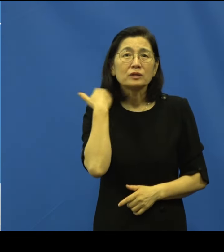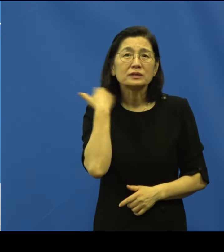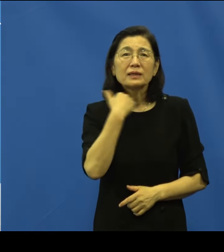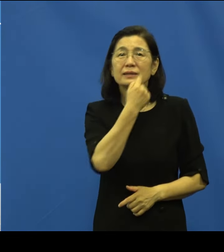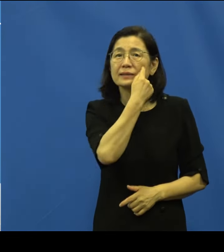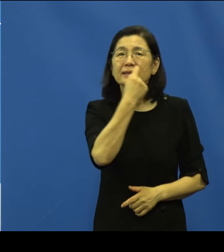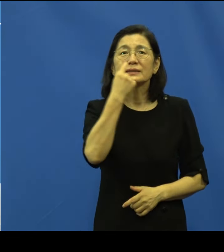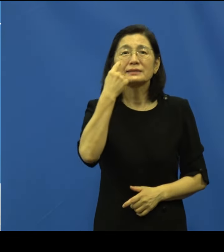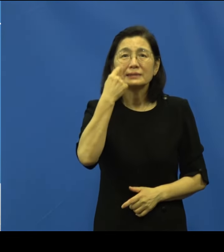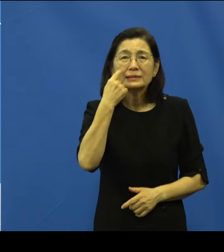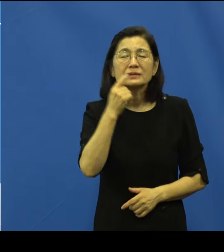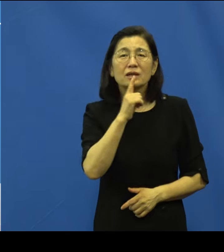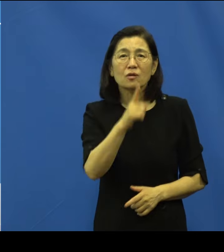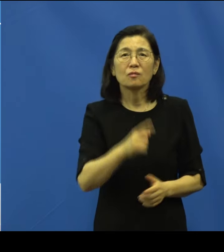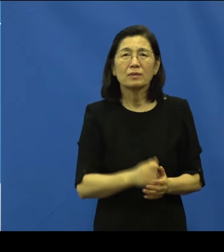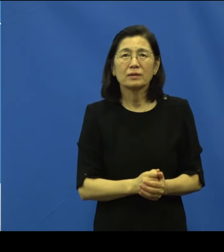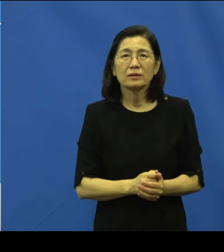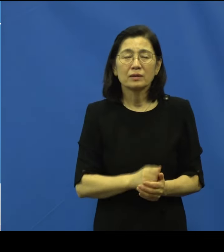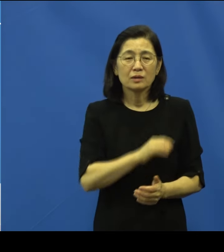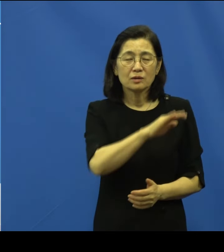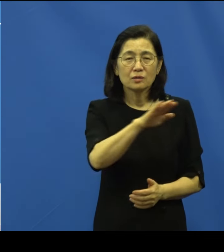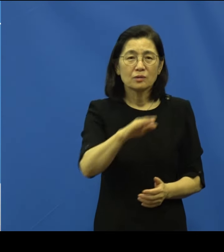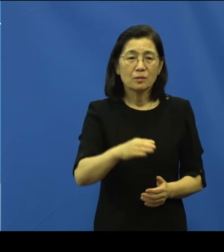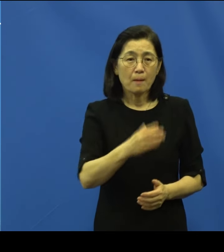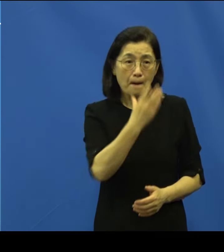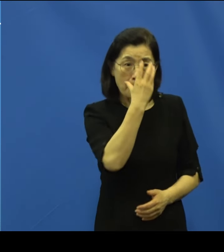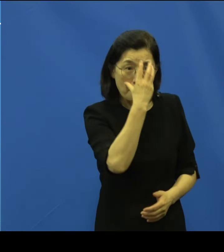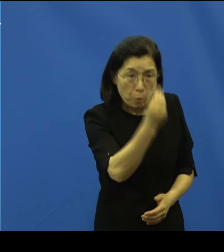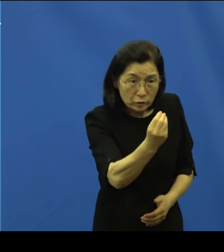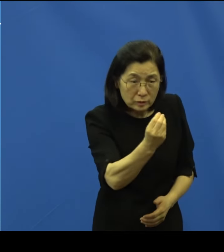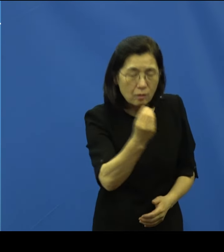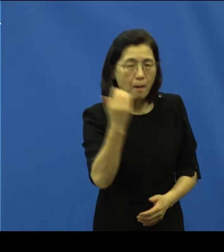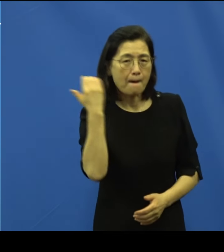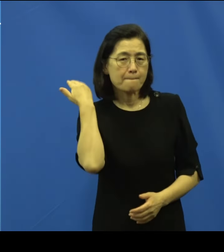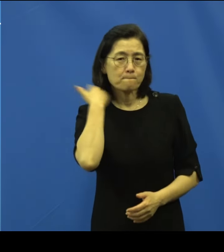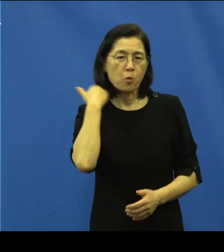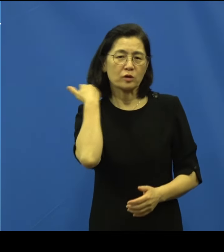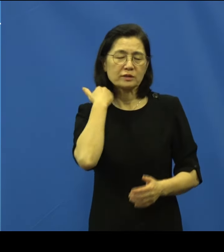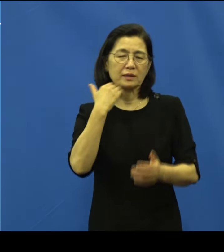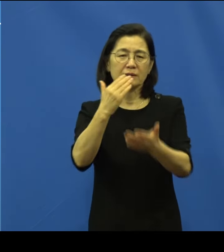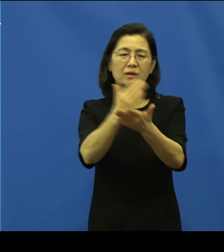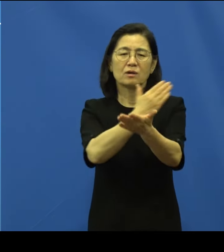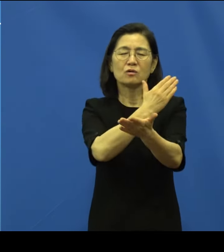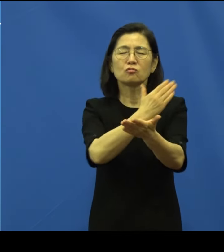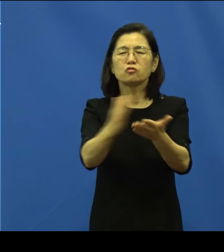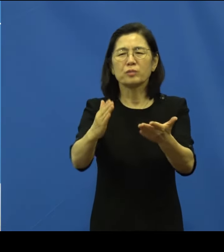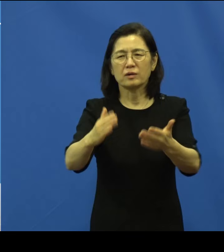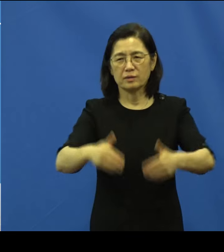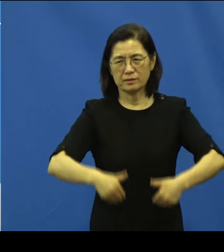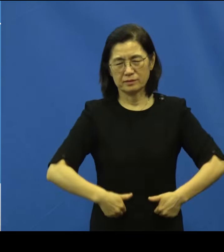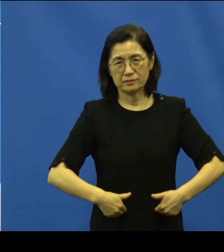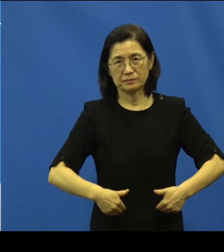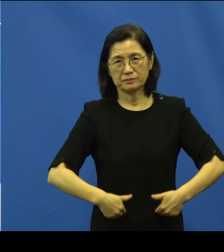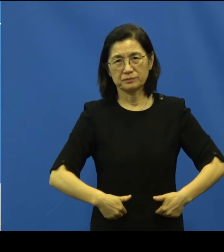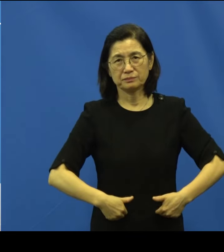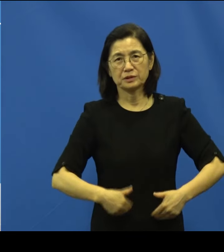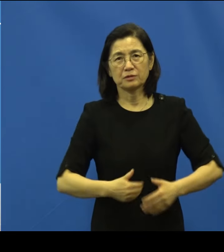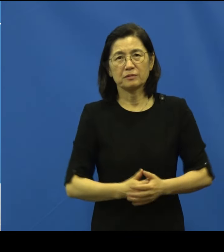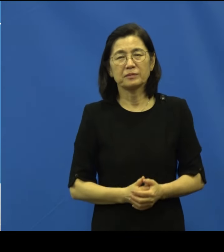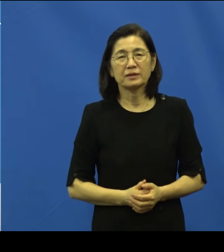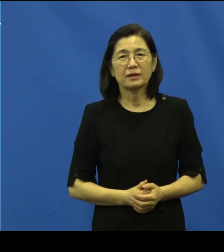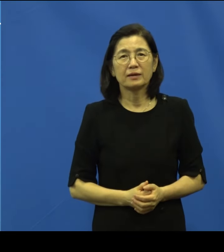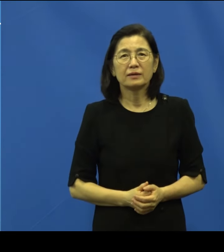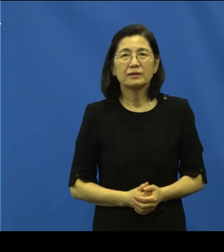여러분, 우리가 보이는 것, 보이지 않는 것을 구별할 수 있는 거예요. 눈에 보이는 것은 허상이에요. 보이지 않는 게 실상이라는